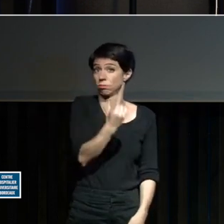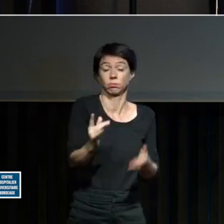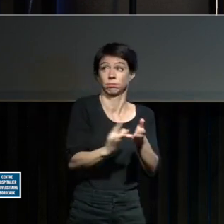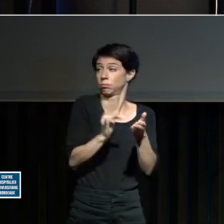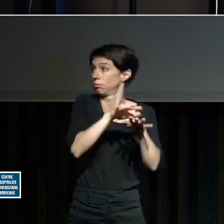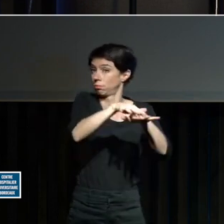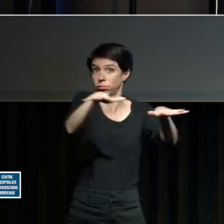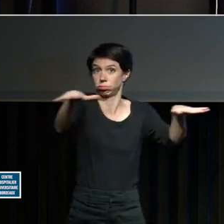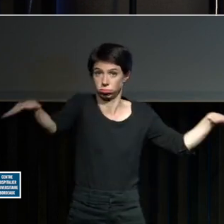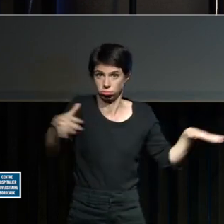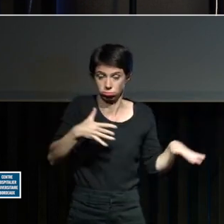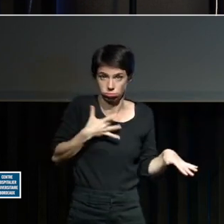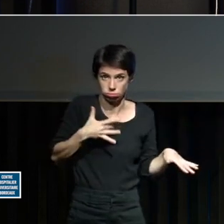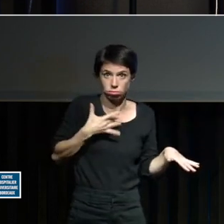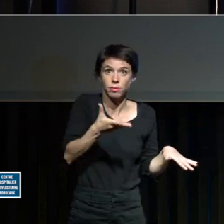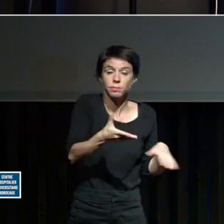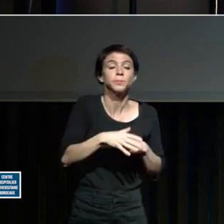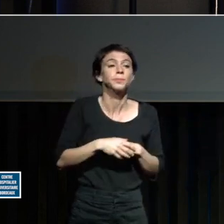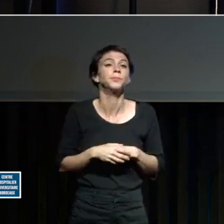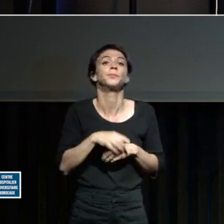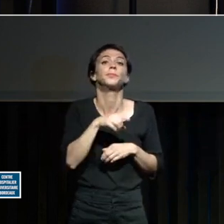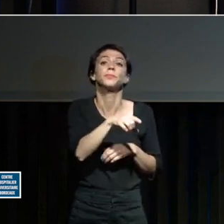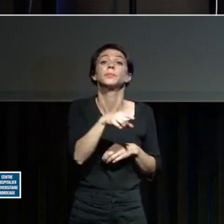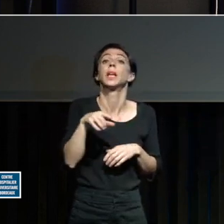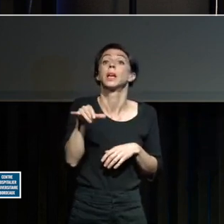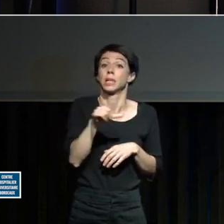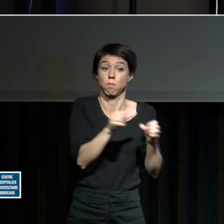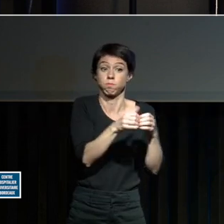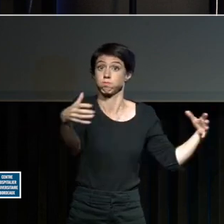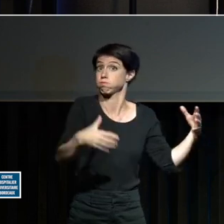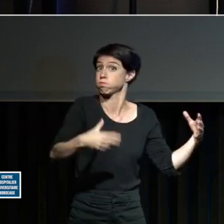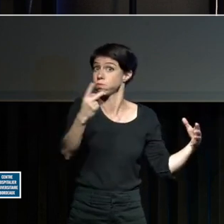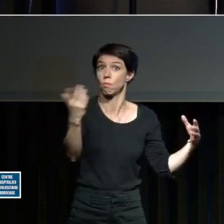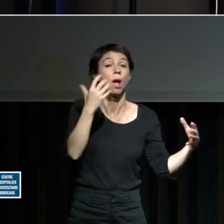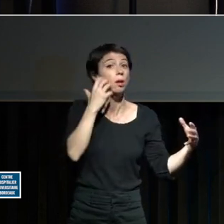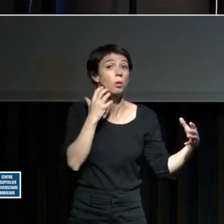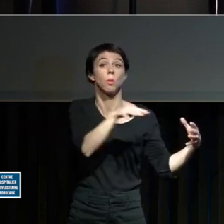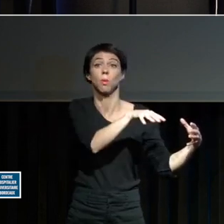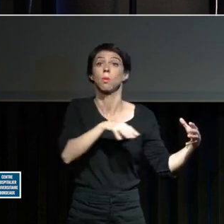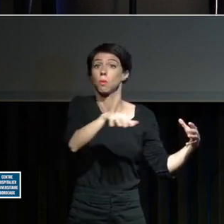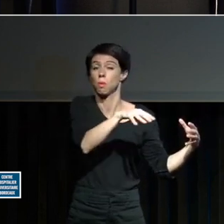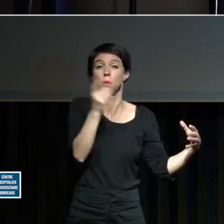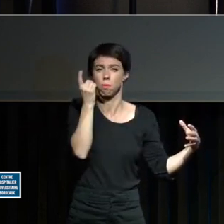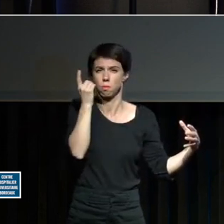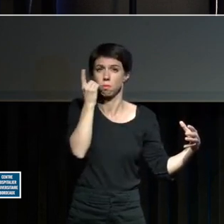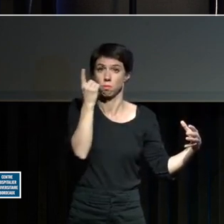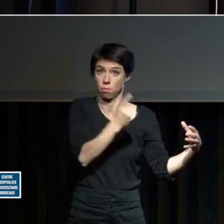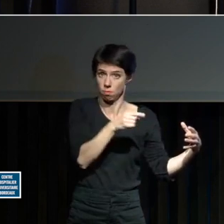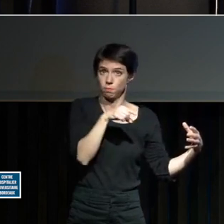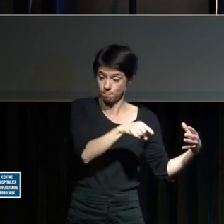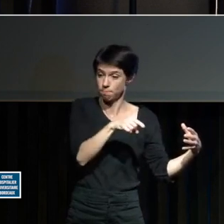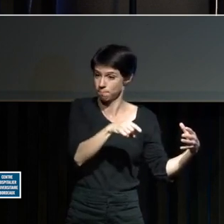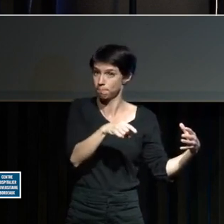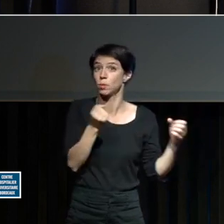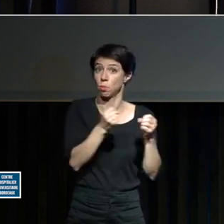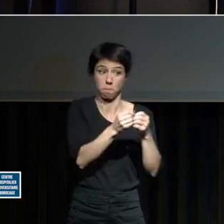usages. Et cette place, elle est particulièrement importante chez les adolescents qui, pour la majorité, vont bénéficier de cet équipement